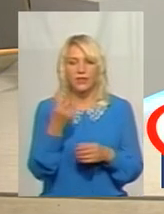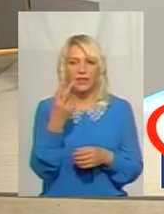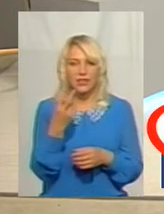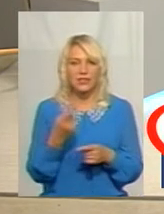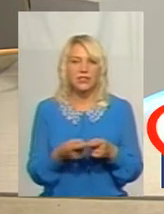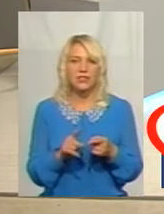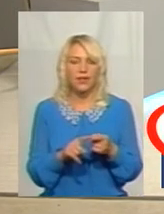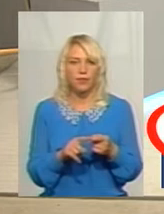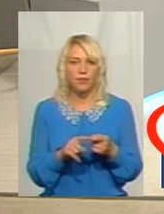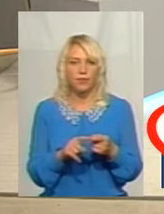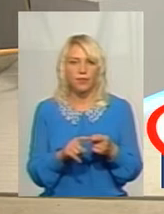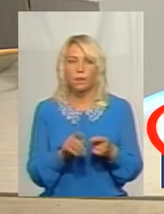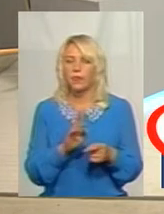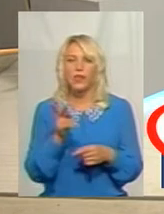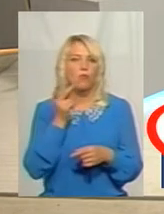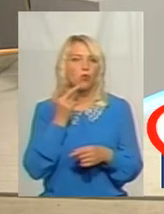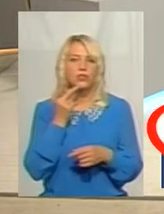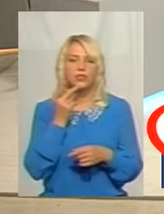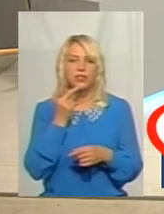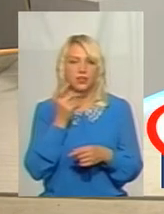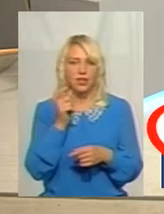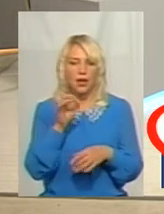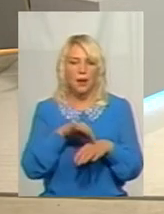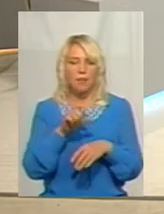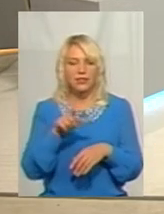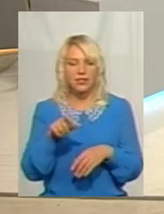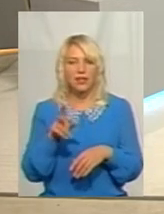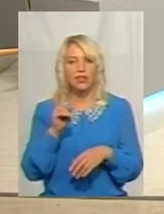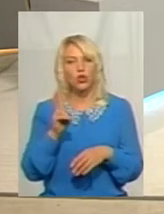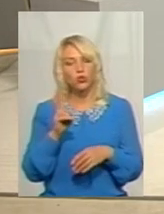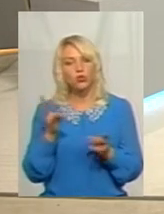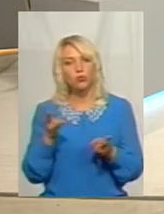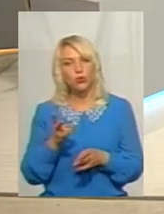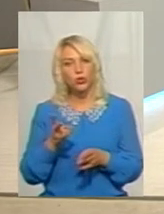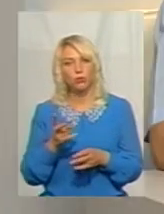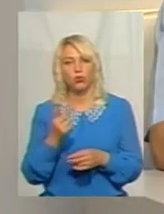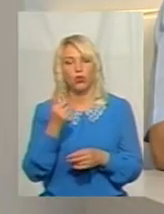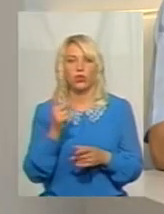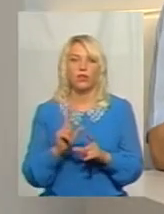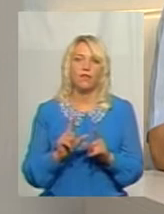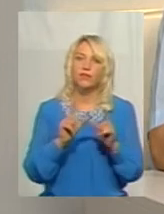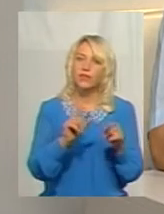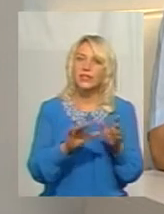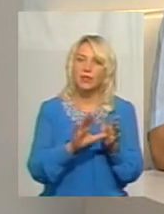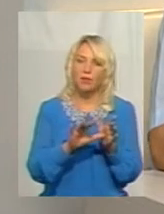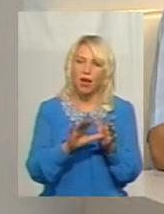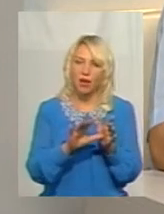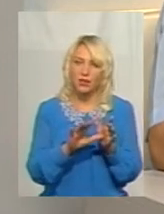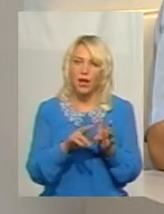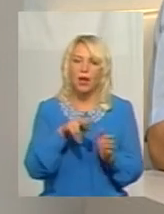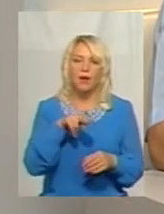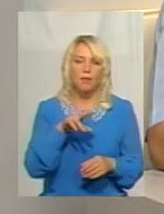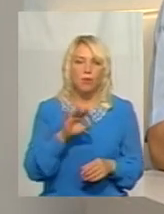12 – це, скажімо так, не постійних пацієнтів. Деякі пацієнти потребують там одного виїзду бригади паліативної допомоги.